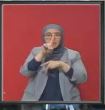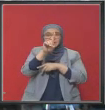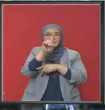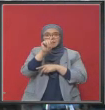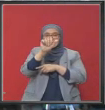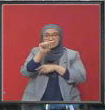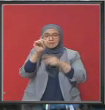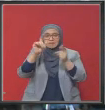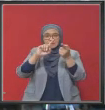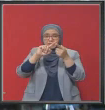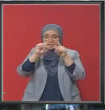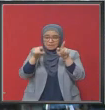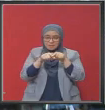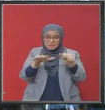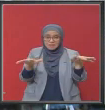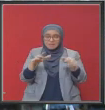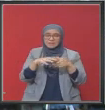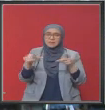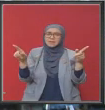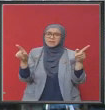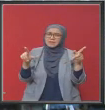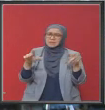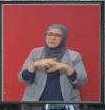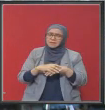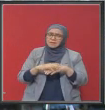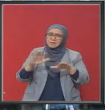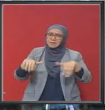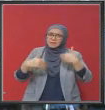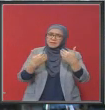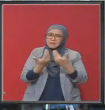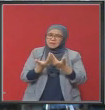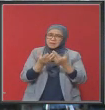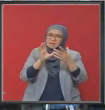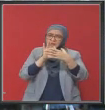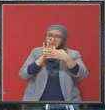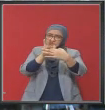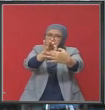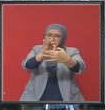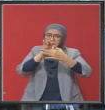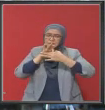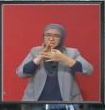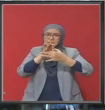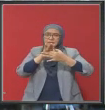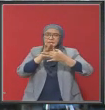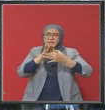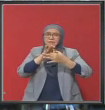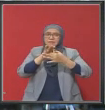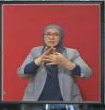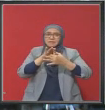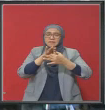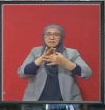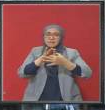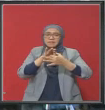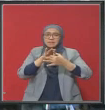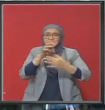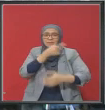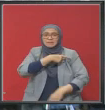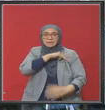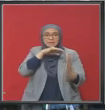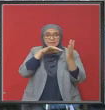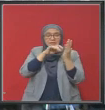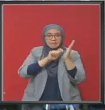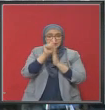internet tapi Sejauh manakah kalau berhasil Kementerian pengajian tinggi dengan kkmmmm